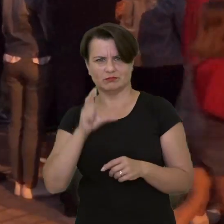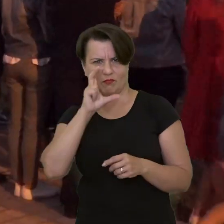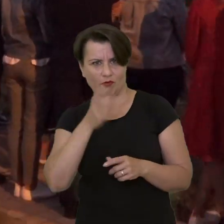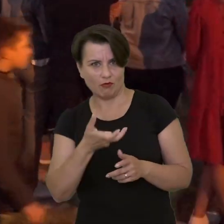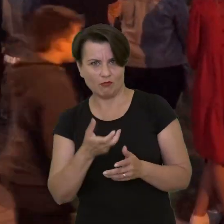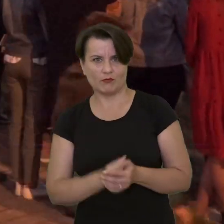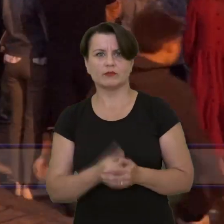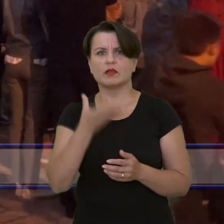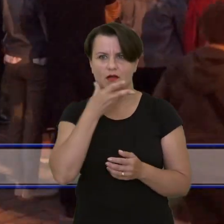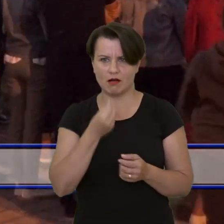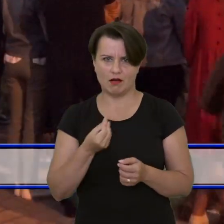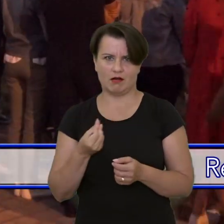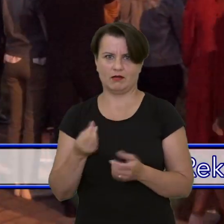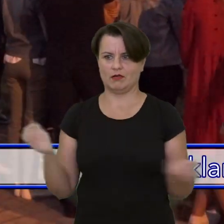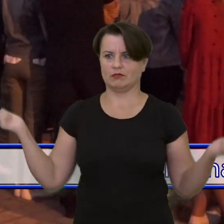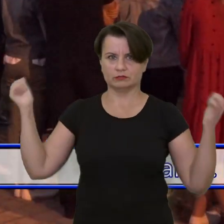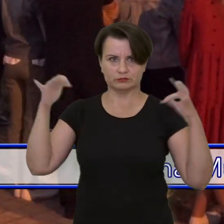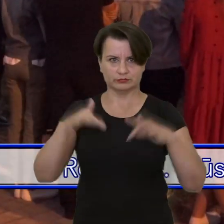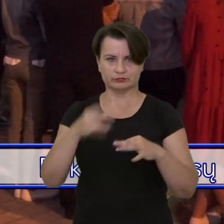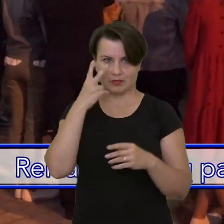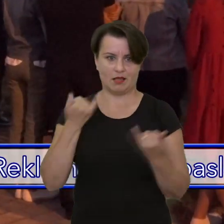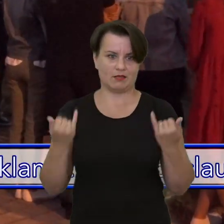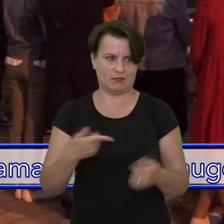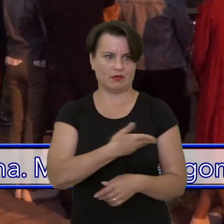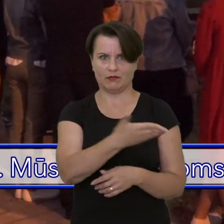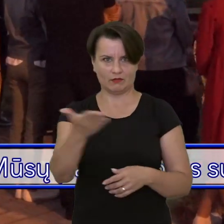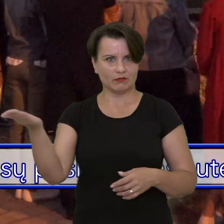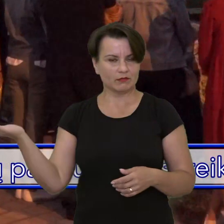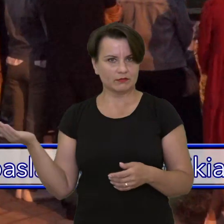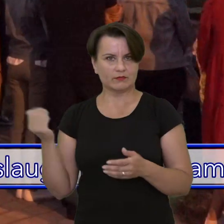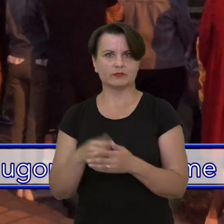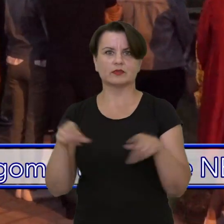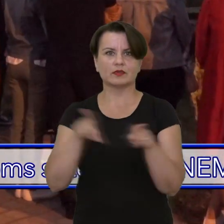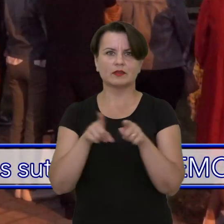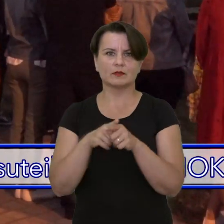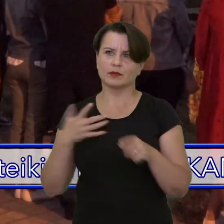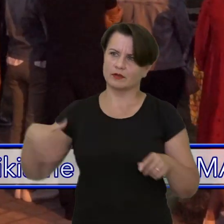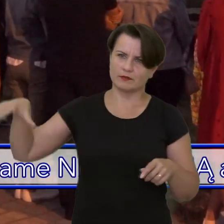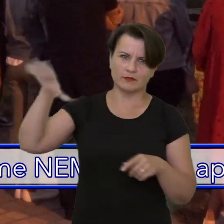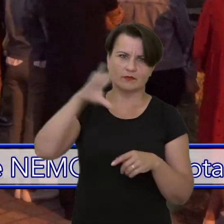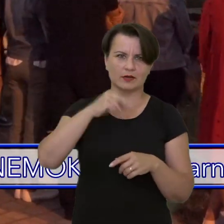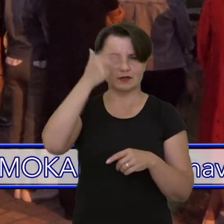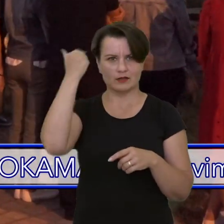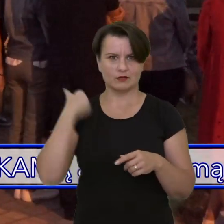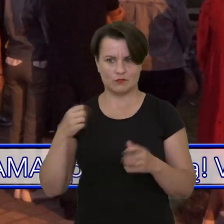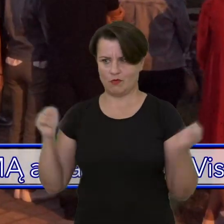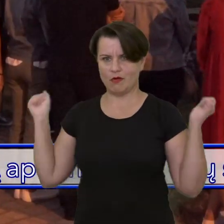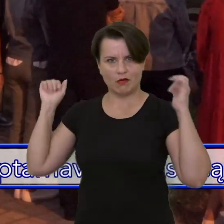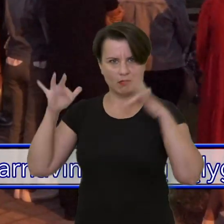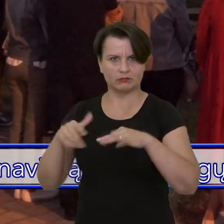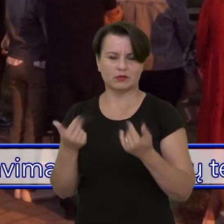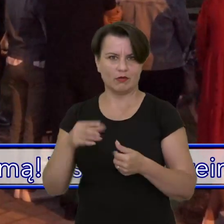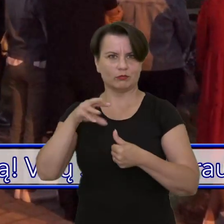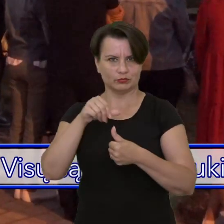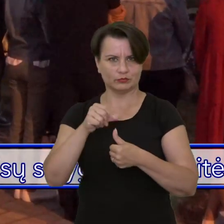to šventės. Todėl labai gražu, kai susibūrėm, ir kas čia daros, ir manau visoje Lietuvoje žmonės